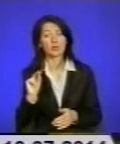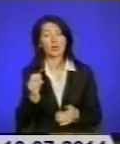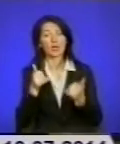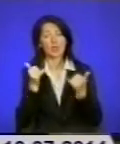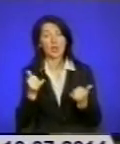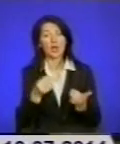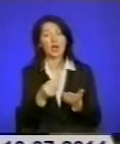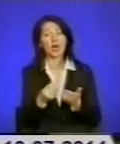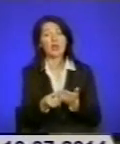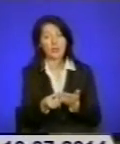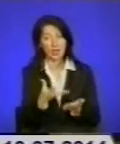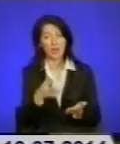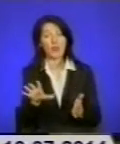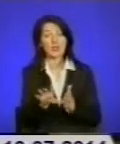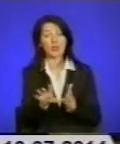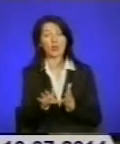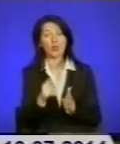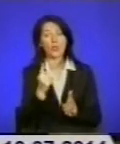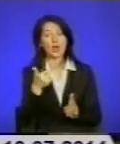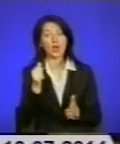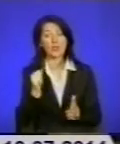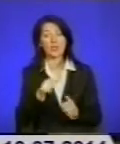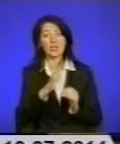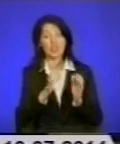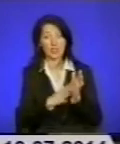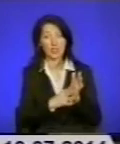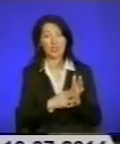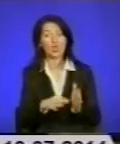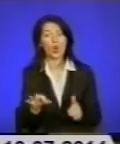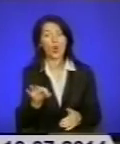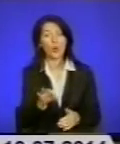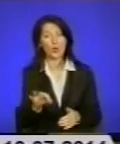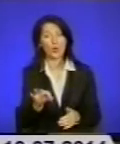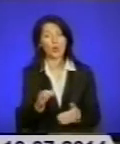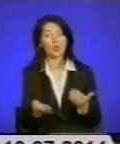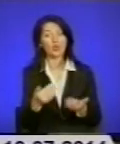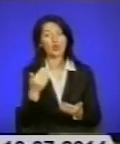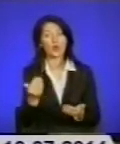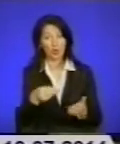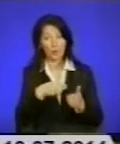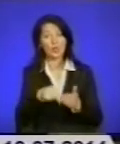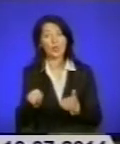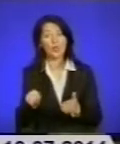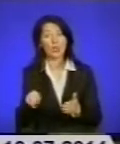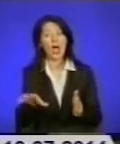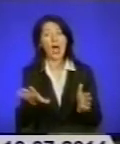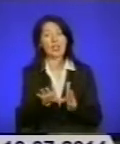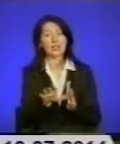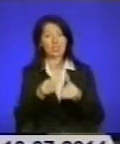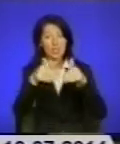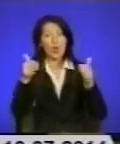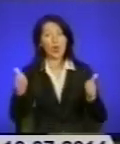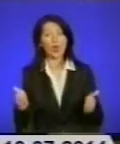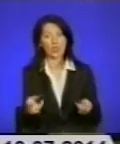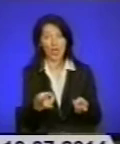Зараз тариф на електроенергію 1 гривна 19 копійок. Якщо ви придбали електричний